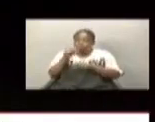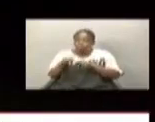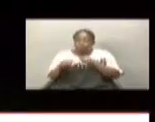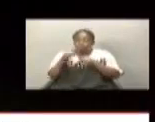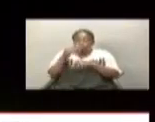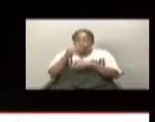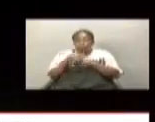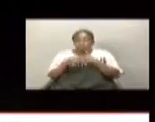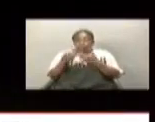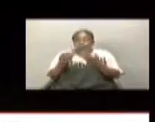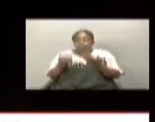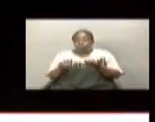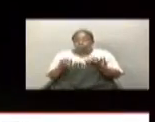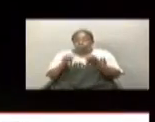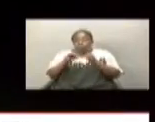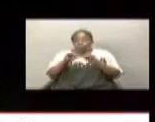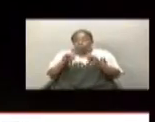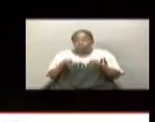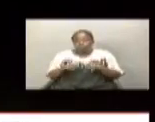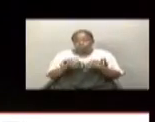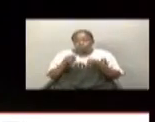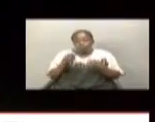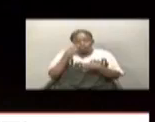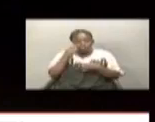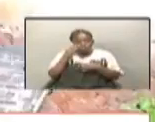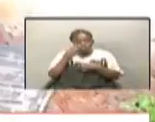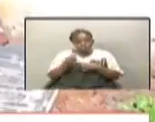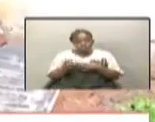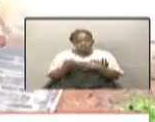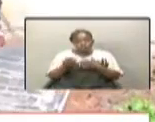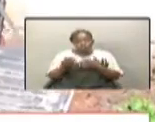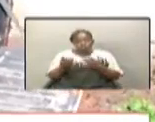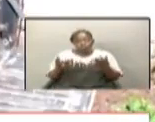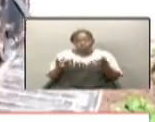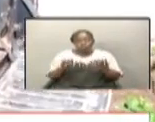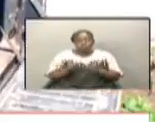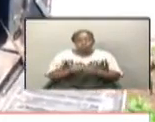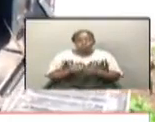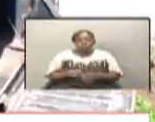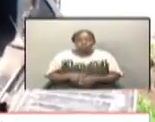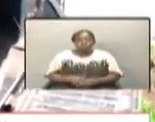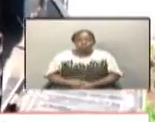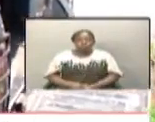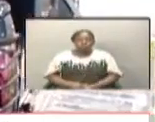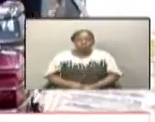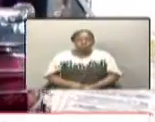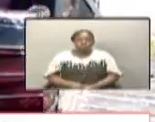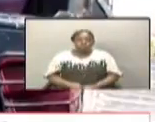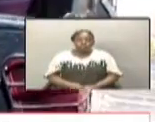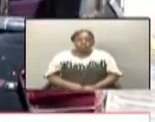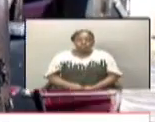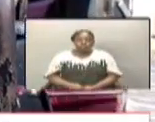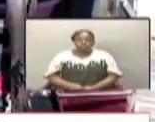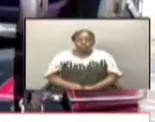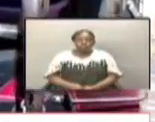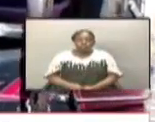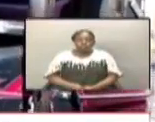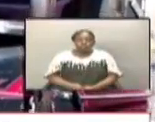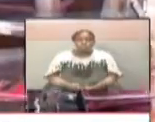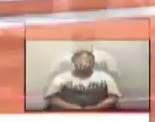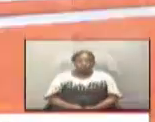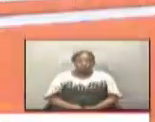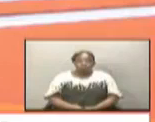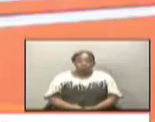ddala. Nimbanga temugezezaako kuvaayo kulaba nga tutuukiya. Brega Steven yakusakidde gwe n'okulaba ku Akadde TV.